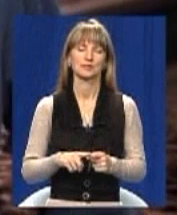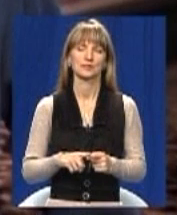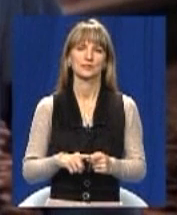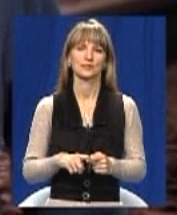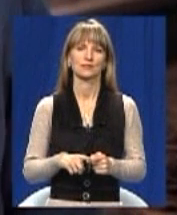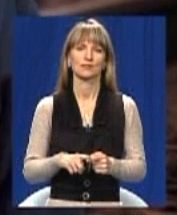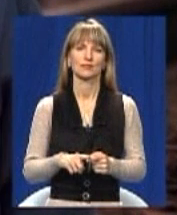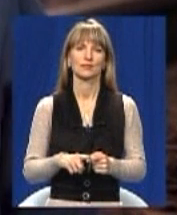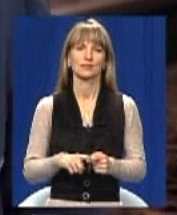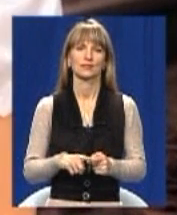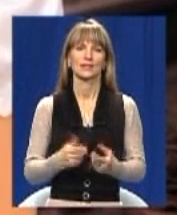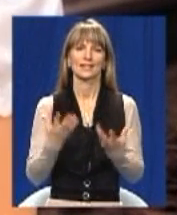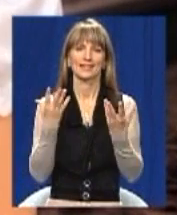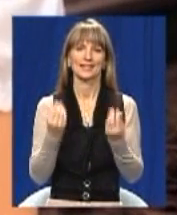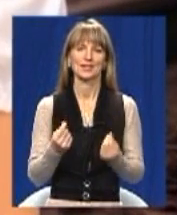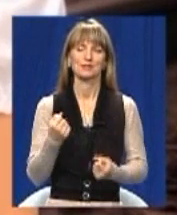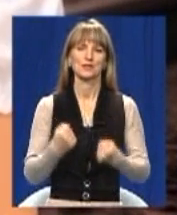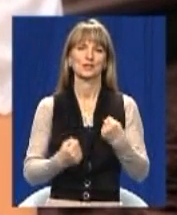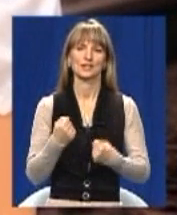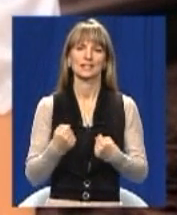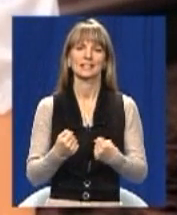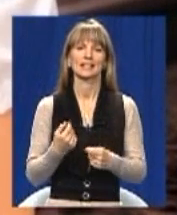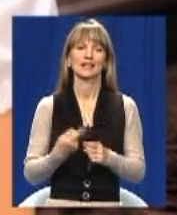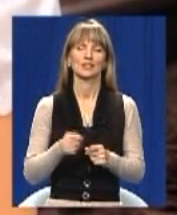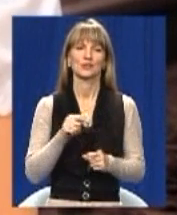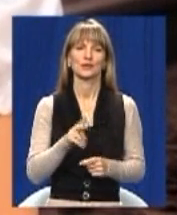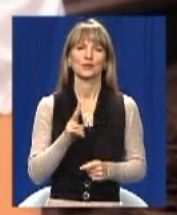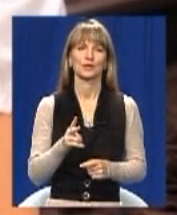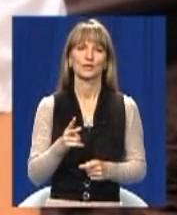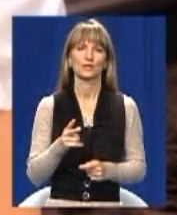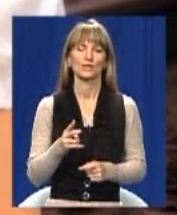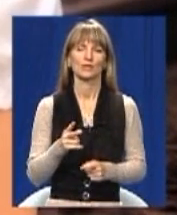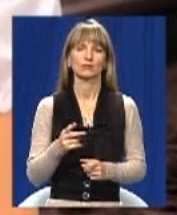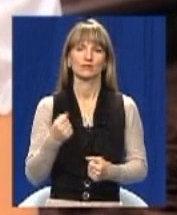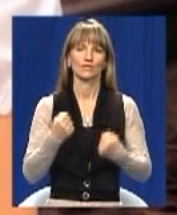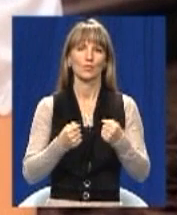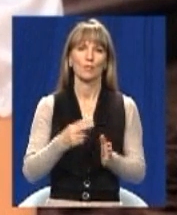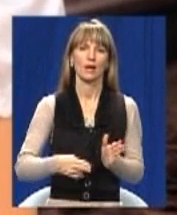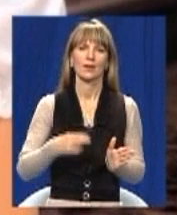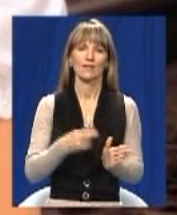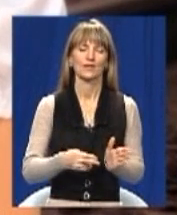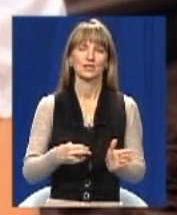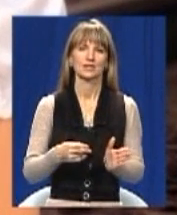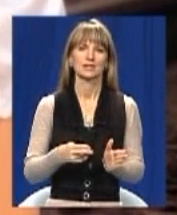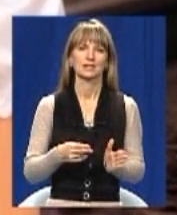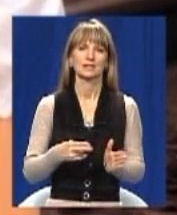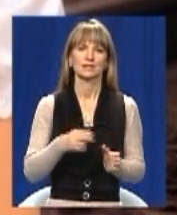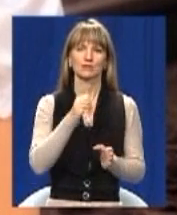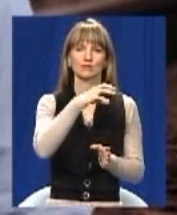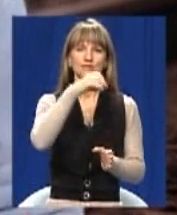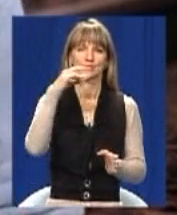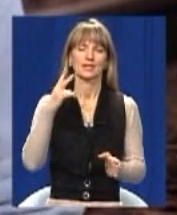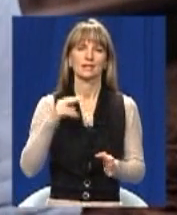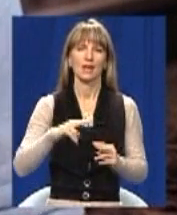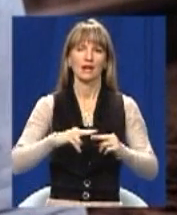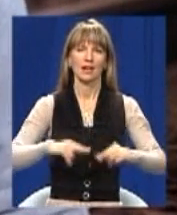это еще день машиниста. Это тот, кто ездит на паровозах, а паровозы ездят на